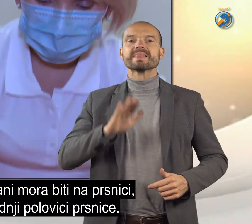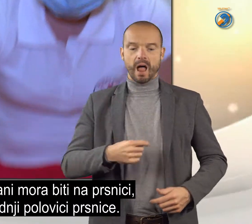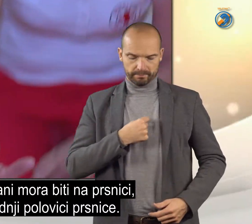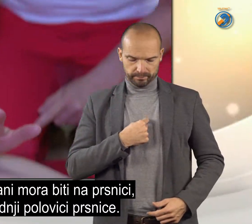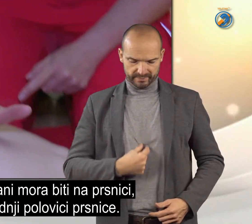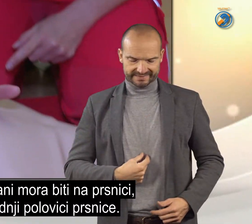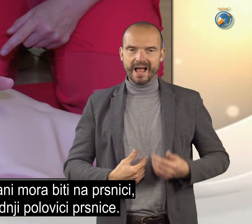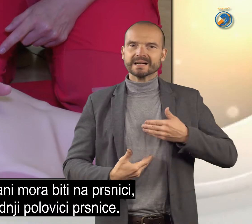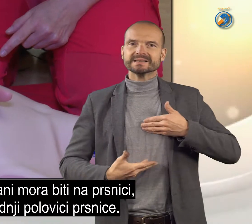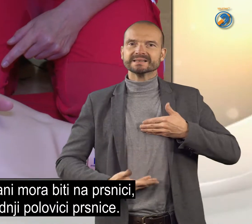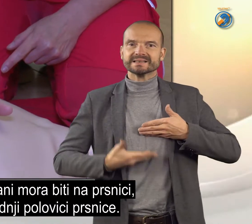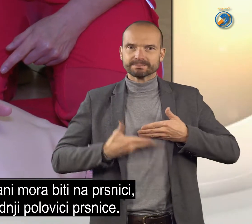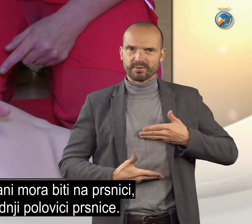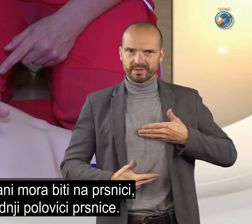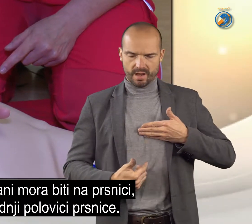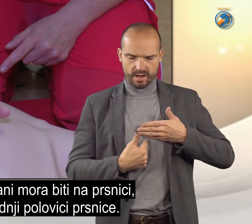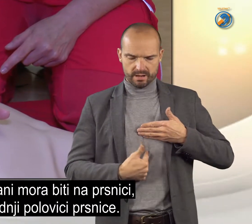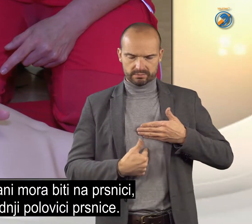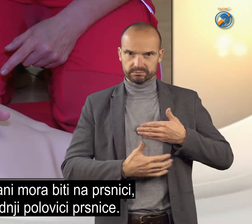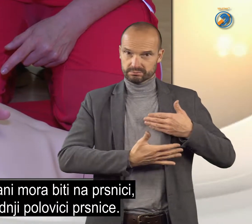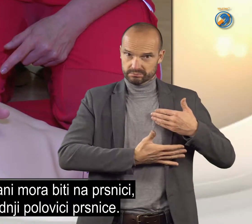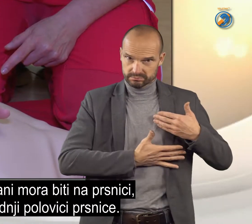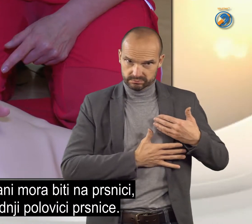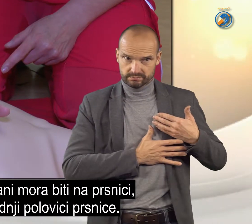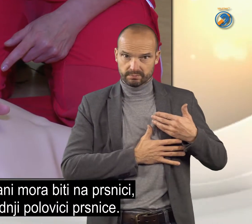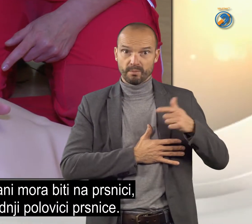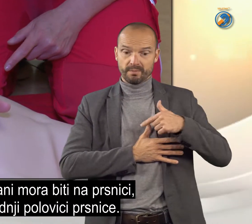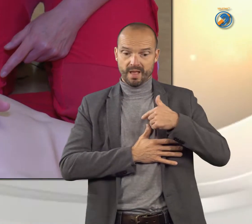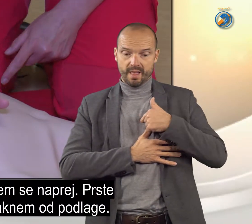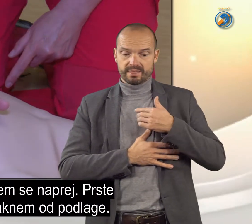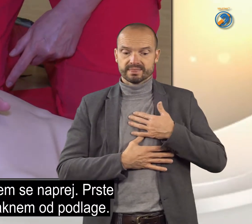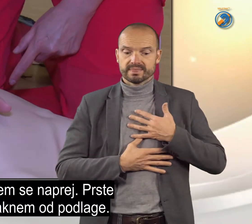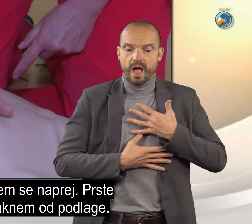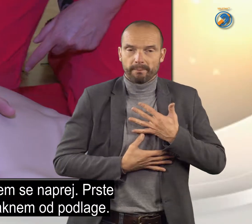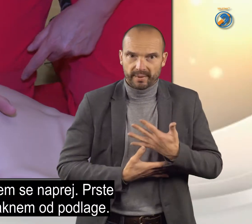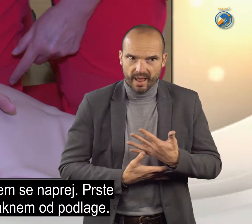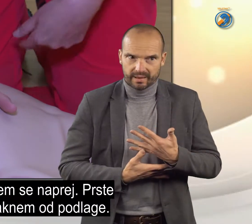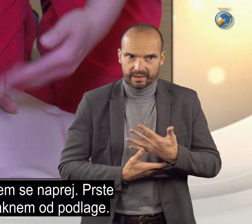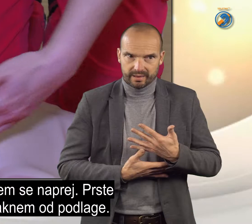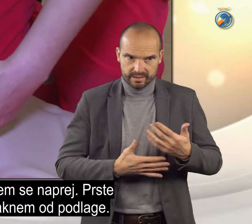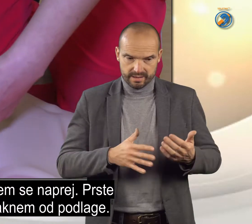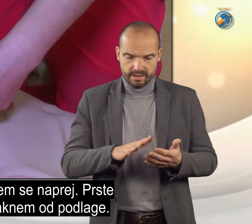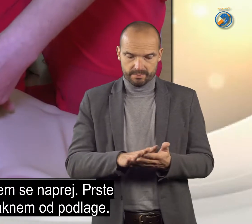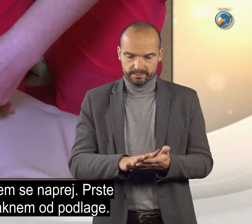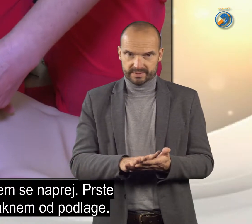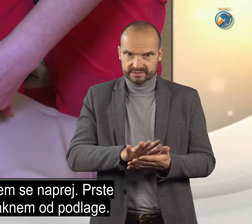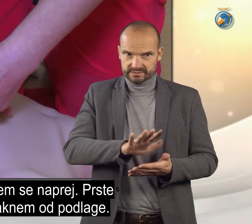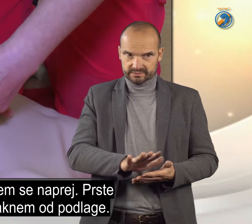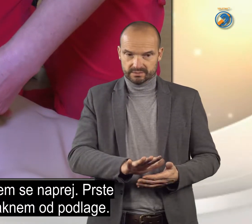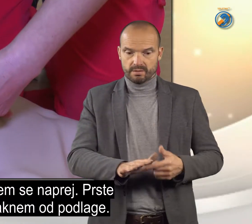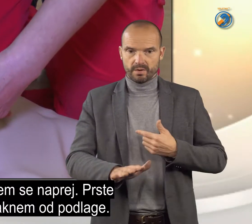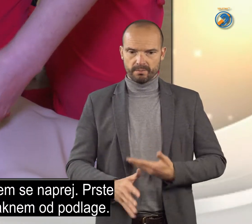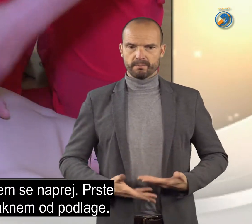se pravi, mora biti na prsnici, na spodnji polovici prsnice. Nagnem se naprej, prste odmaknem